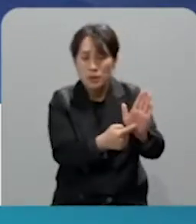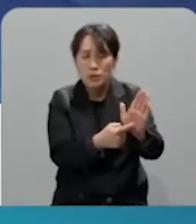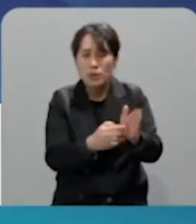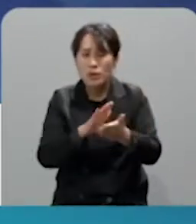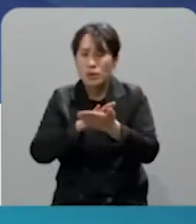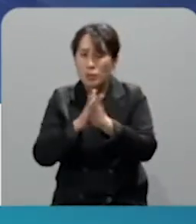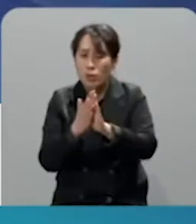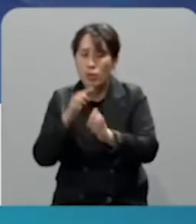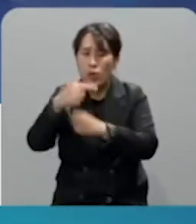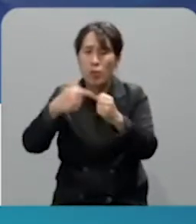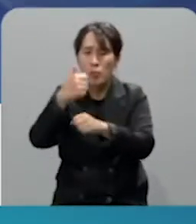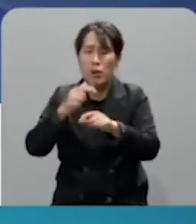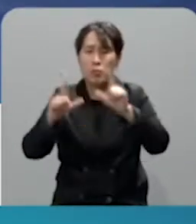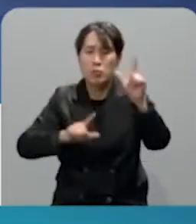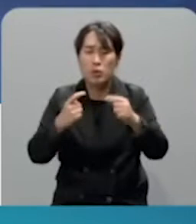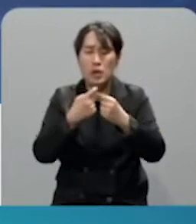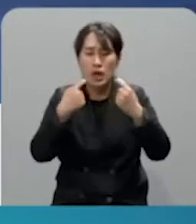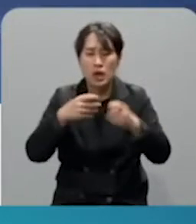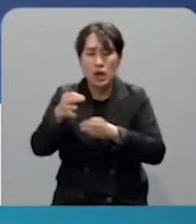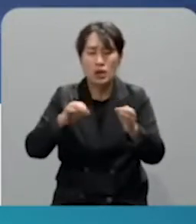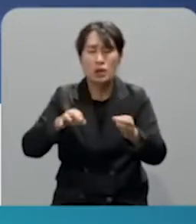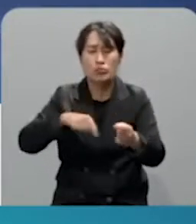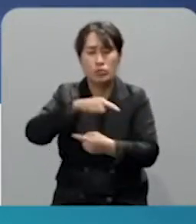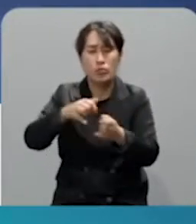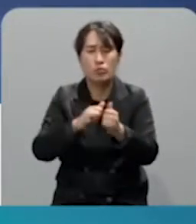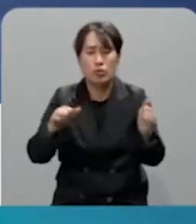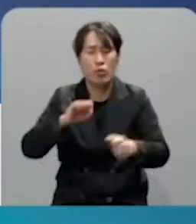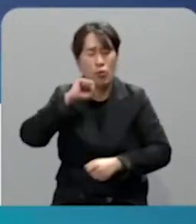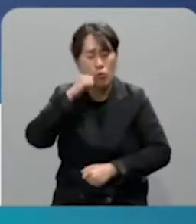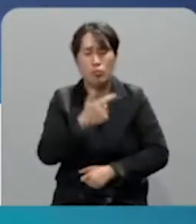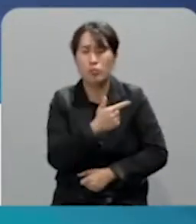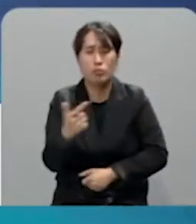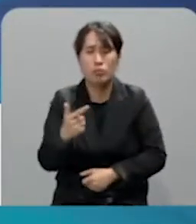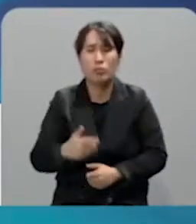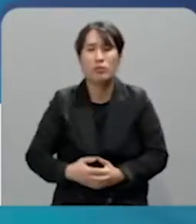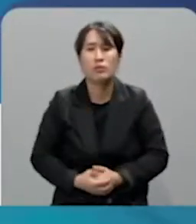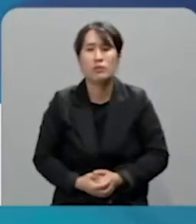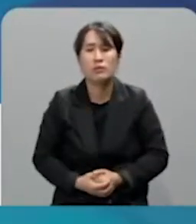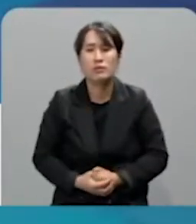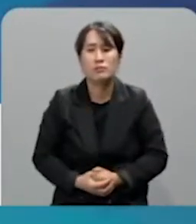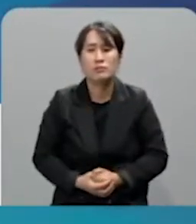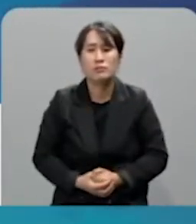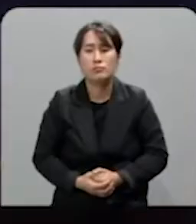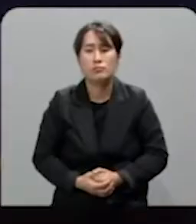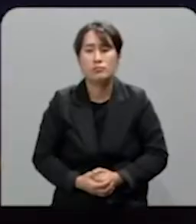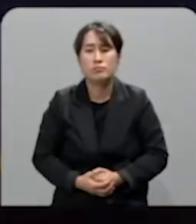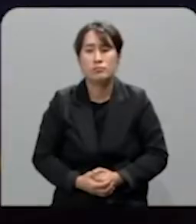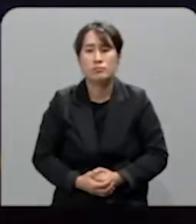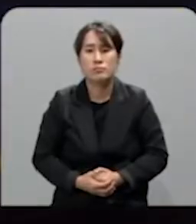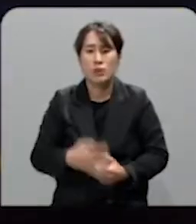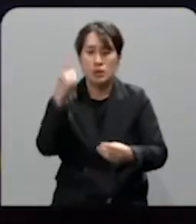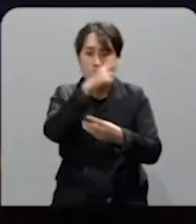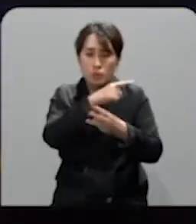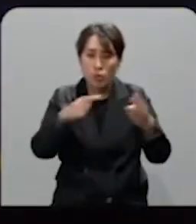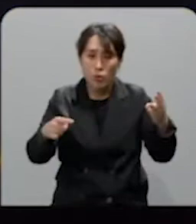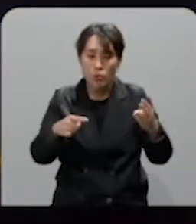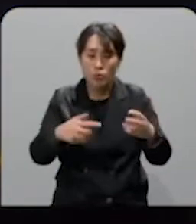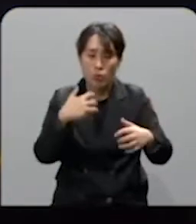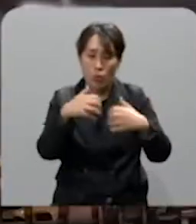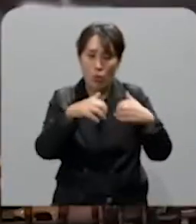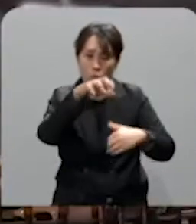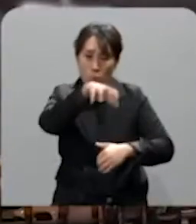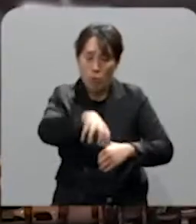연말 풍경에 소상공인들의 어려움도 갈수록 커지고 있습니다. 송근섭 기자가 보도합니다. 청주의 한